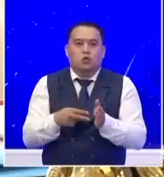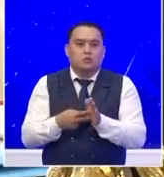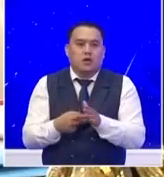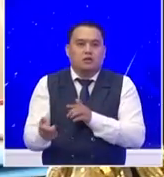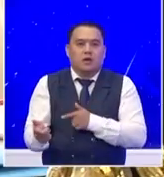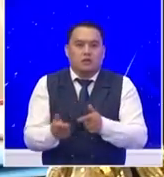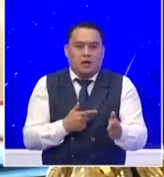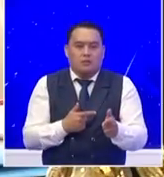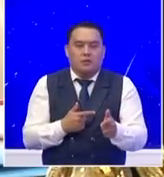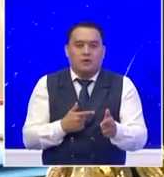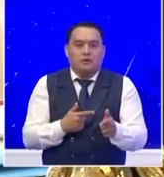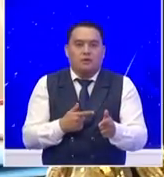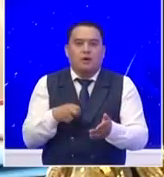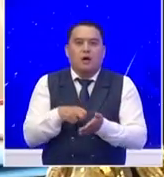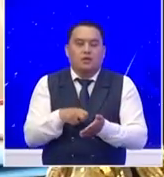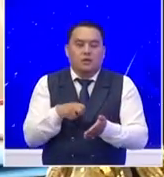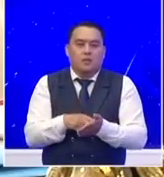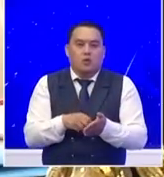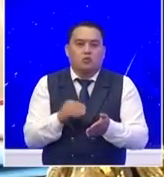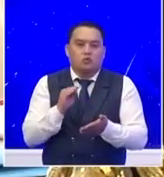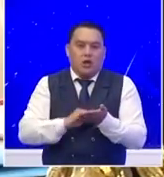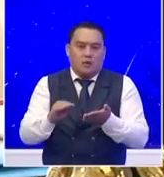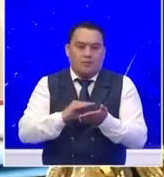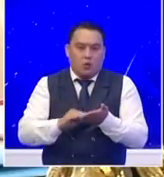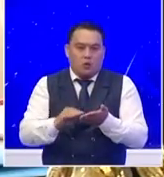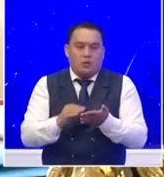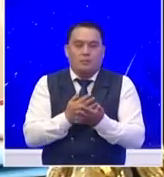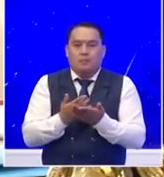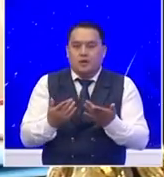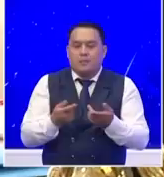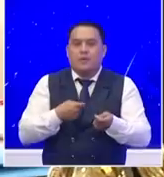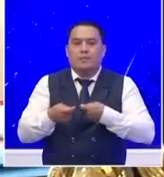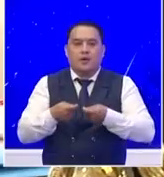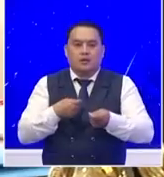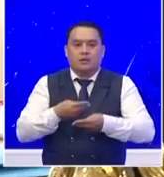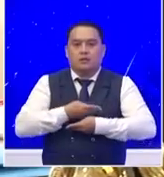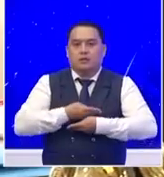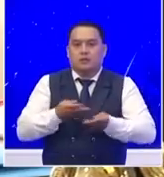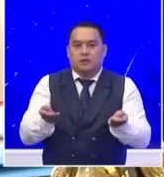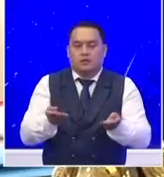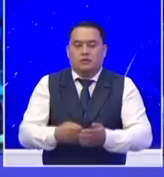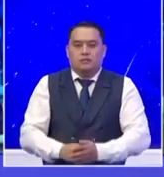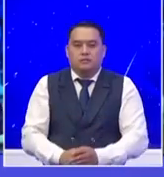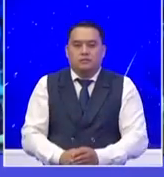дайындалып, хаттама толтырылып, тиісті мекемелерге, мекеме басшыларына таратылатын болады.